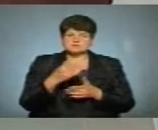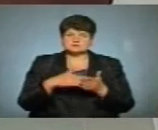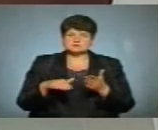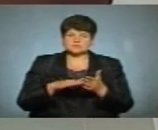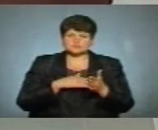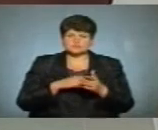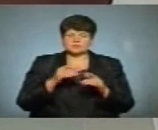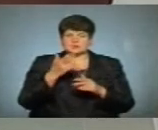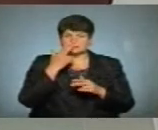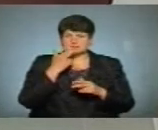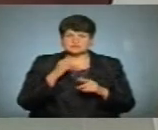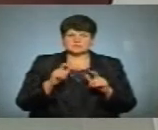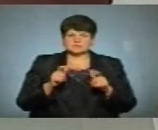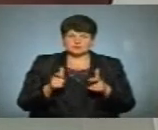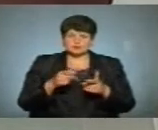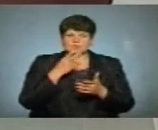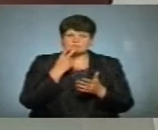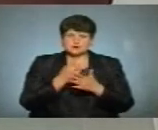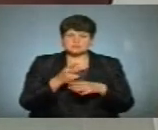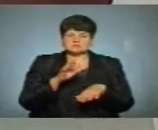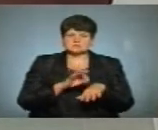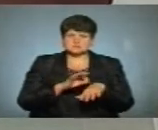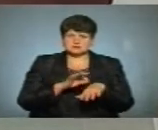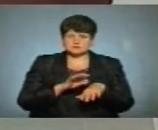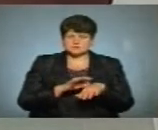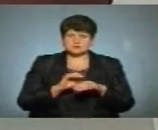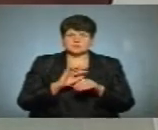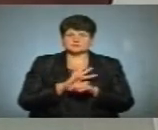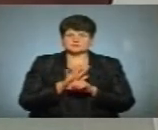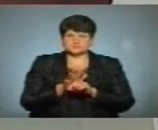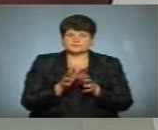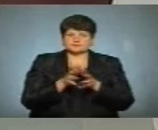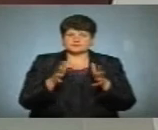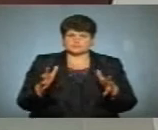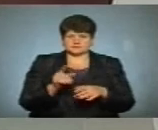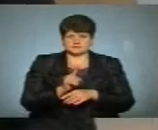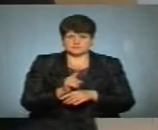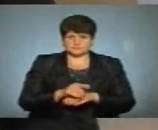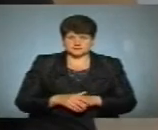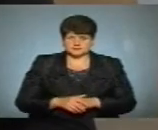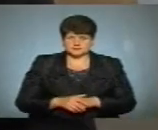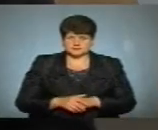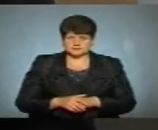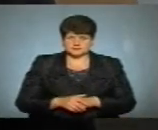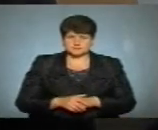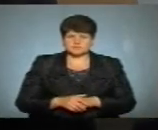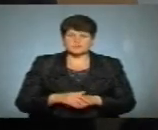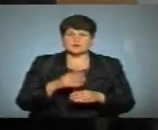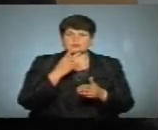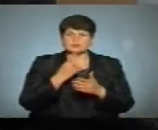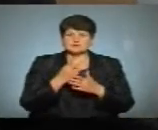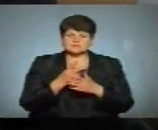скасовують адаптивний карантин, бо показники захворюваності на COVID-19 перевищують норму. Показник інцидентності у нас